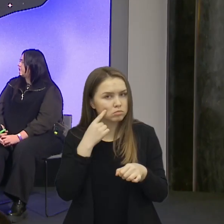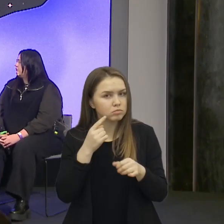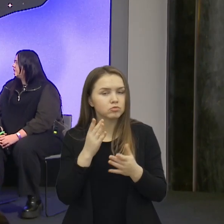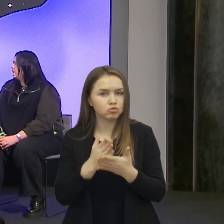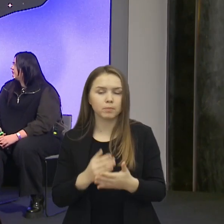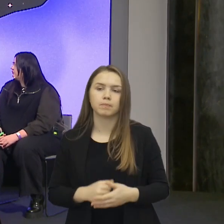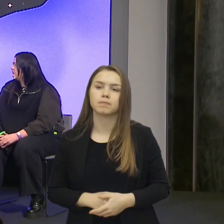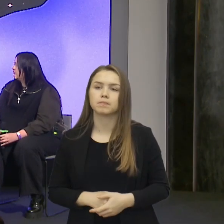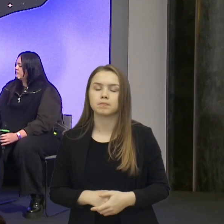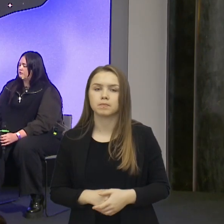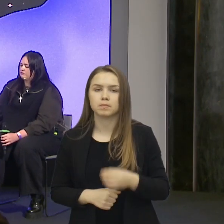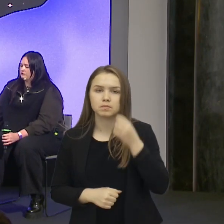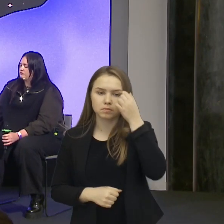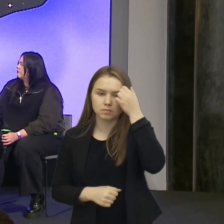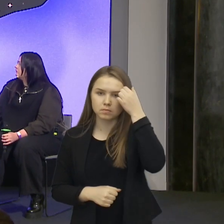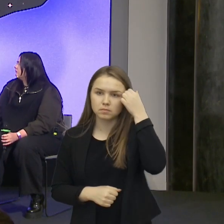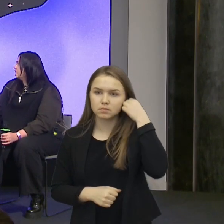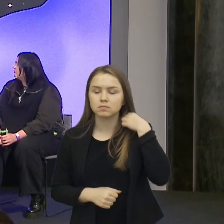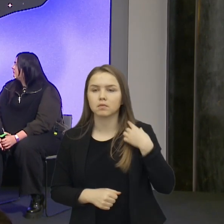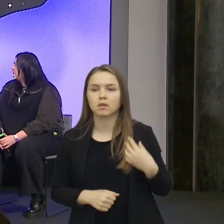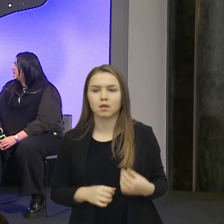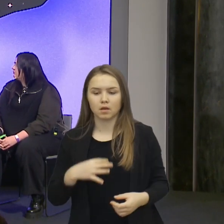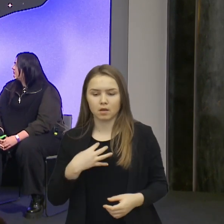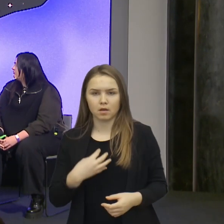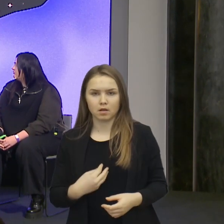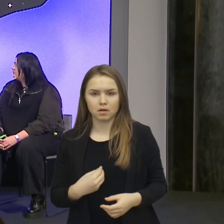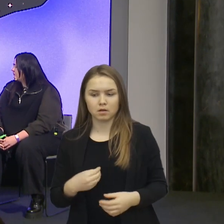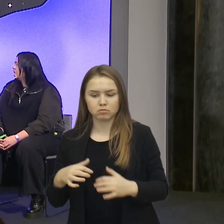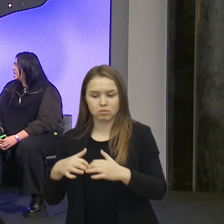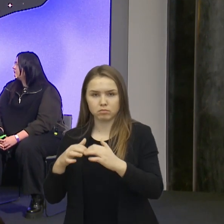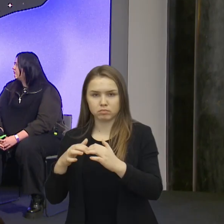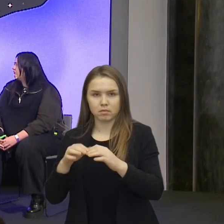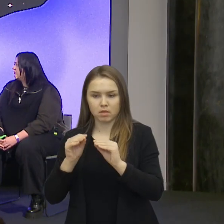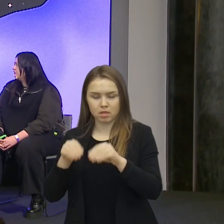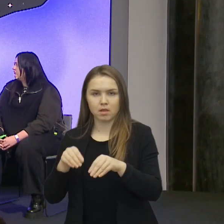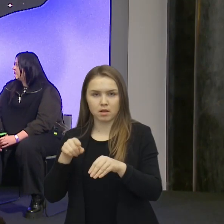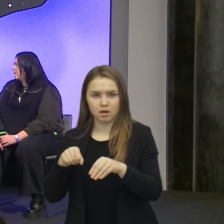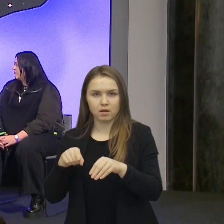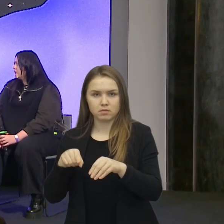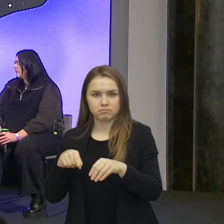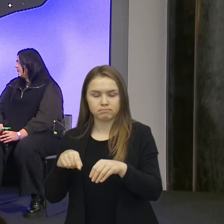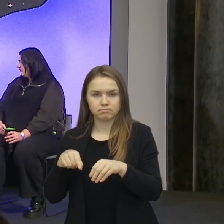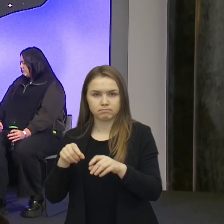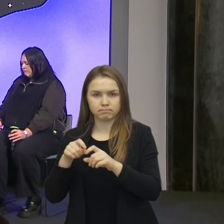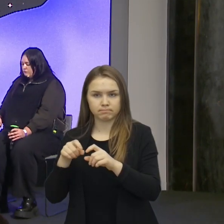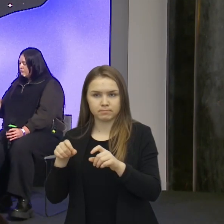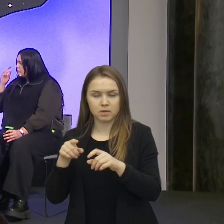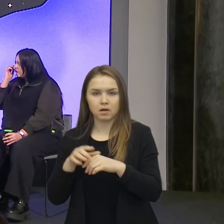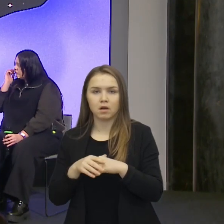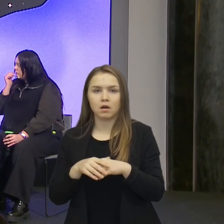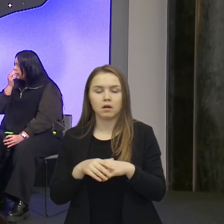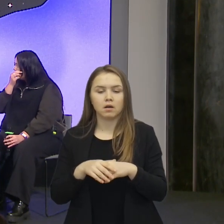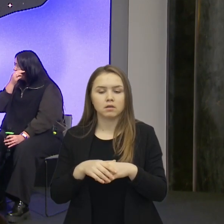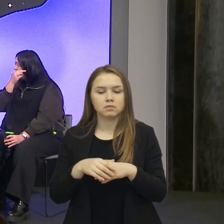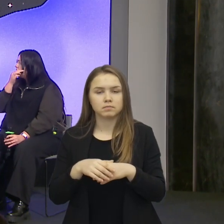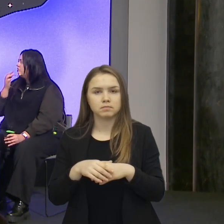mes kada mes įkūrėm trans autonomiją prieš 4 metus ir viskai kalbam su valstybės